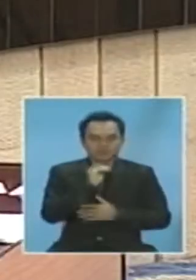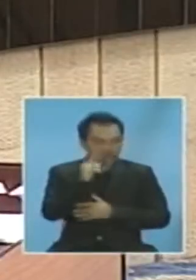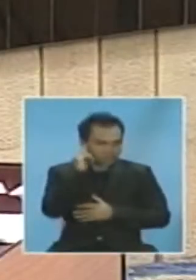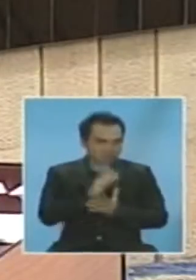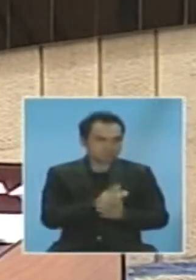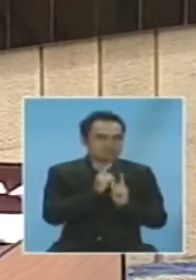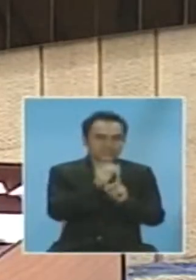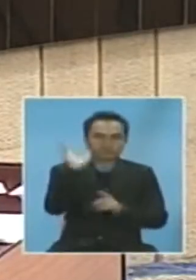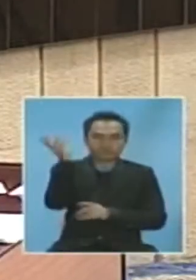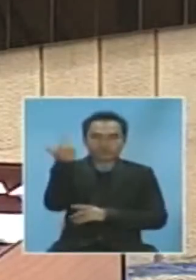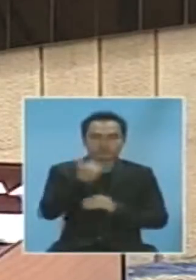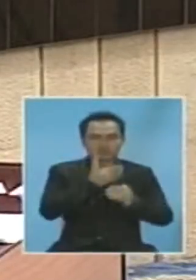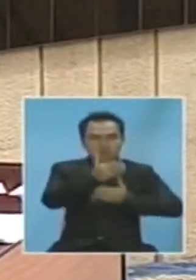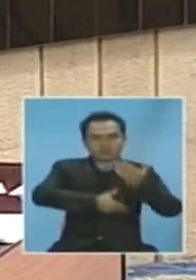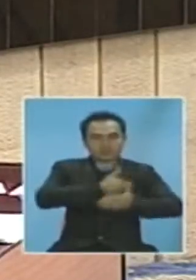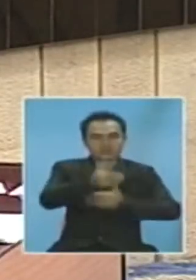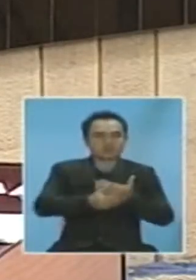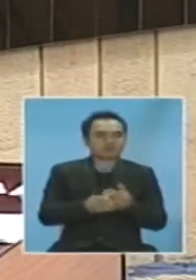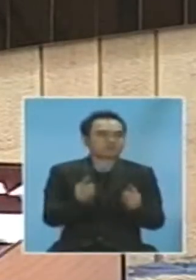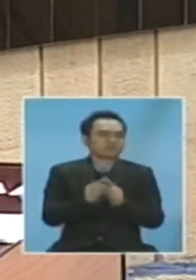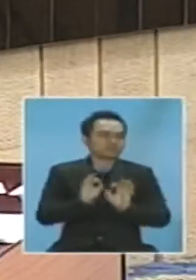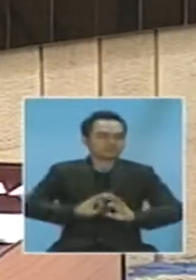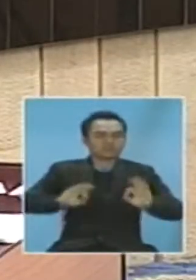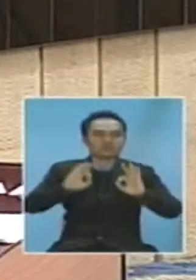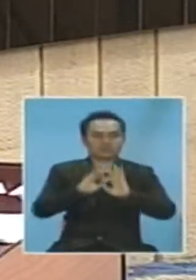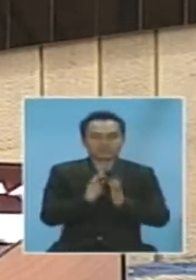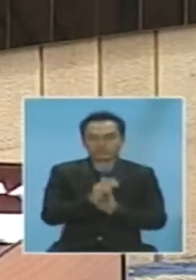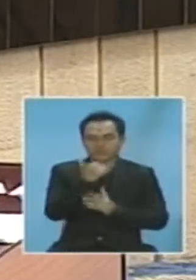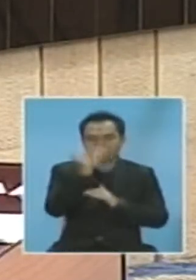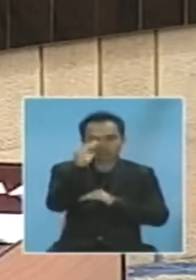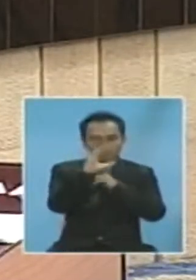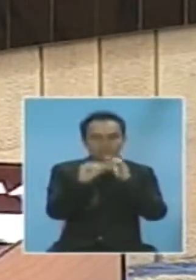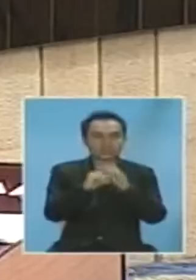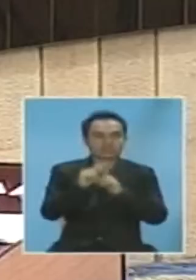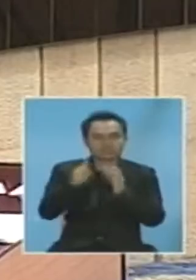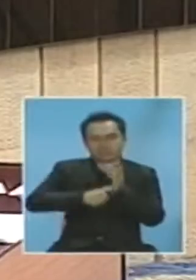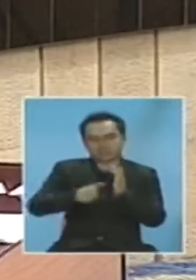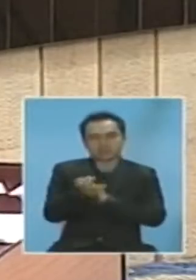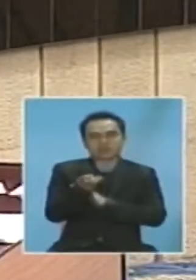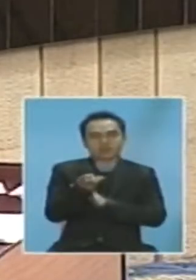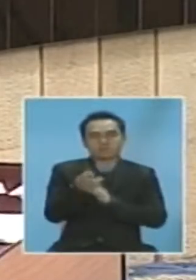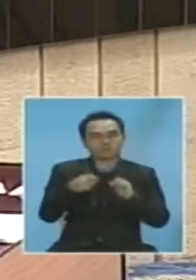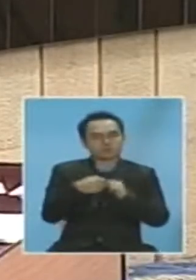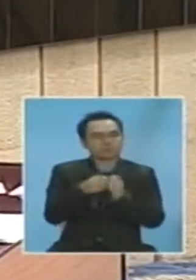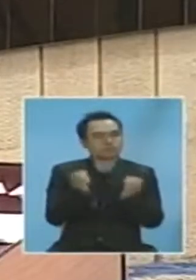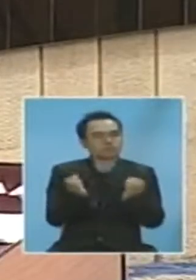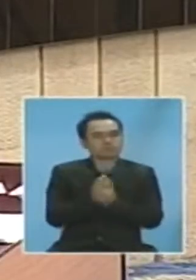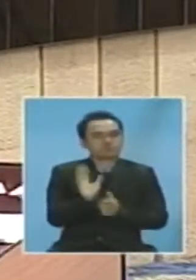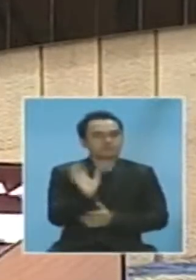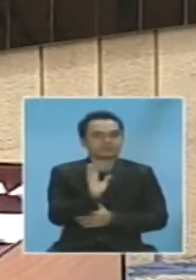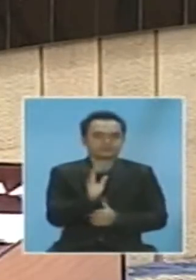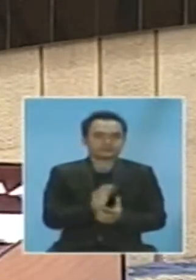าดรวมทั้งโครงการรับจำนำข้าวก็ไม่ได้เป็นสาเหตุที่ทำให้ไทยเสียแชมป์ค่ะนายพิชั